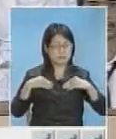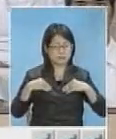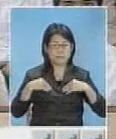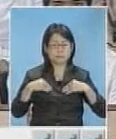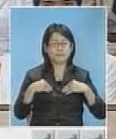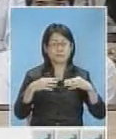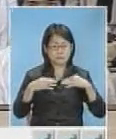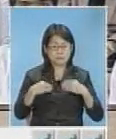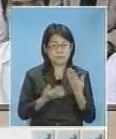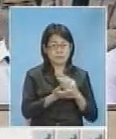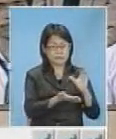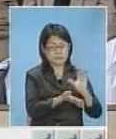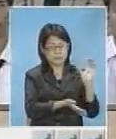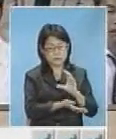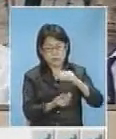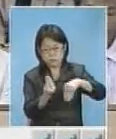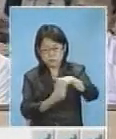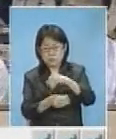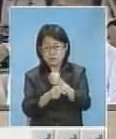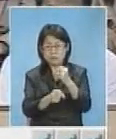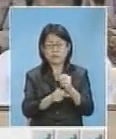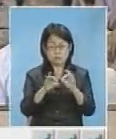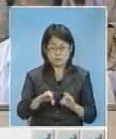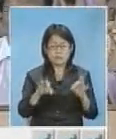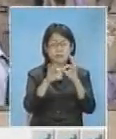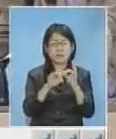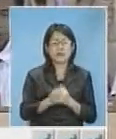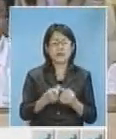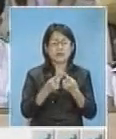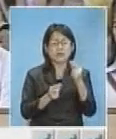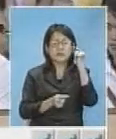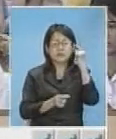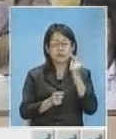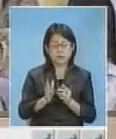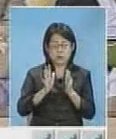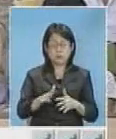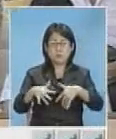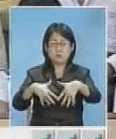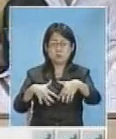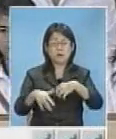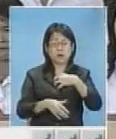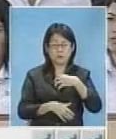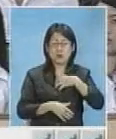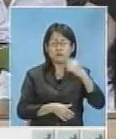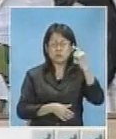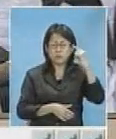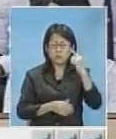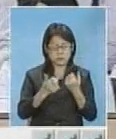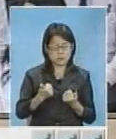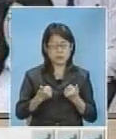ว่าการลงทุนนั้นเป็นเรื่องที่จำเป็นแต่ที่เราคิดว่าพี่น้องประชาชนต้องการที่จะรับรู้จากรัฐบาลใน